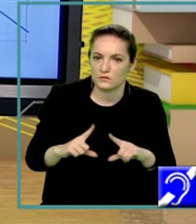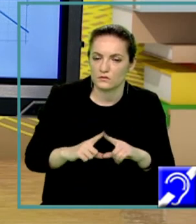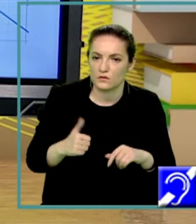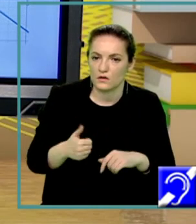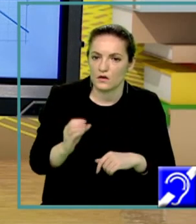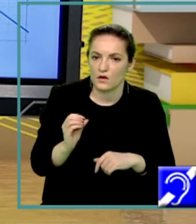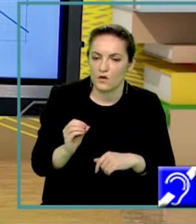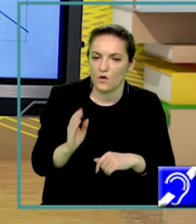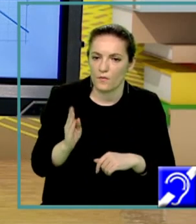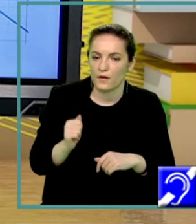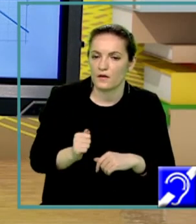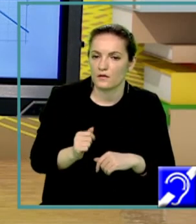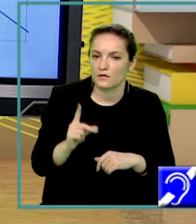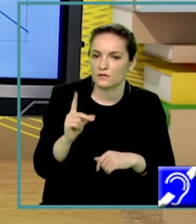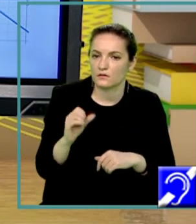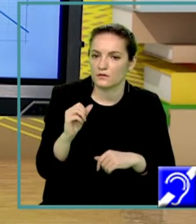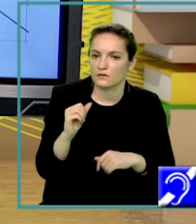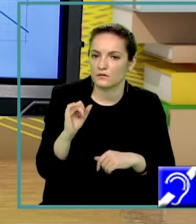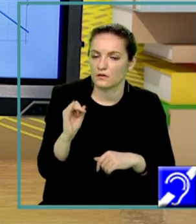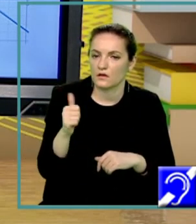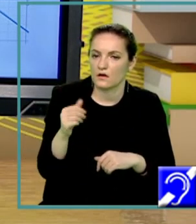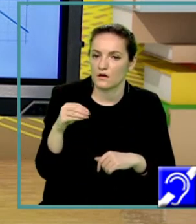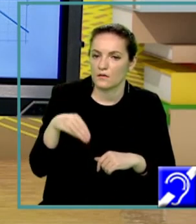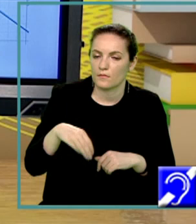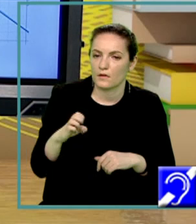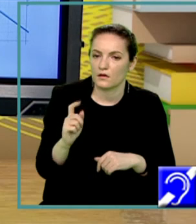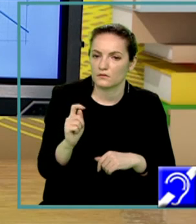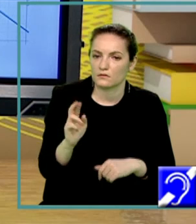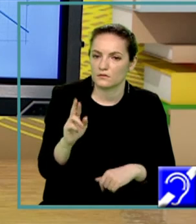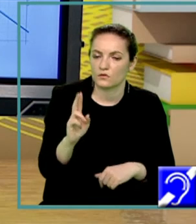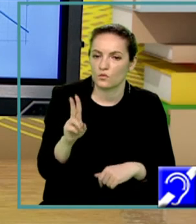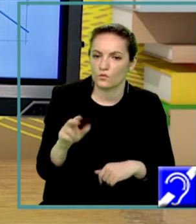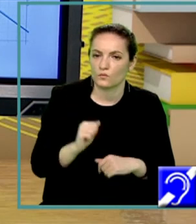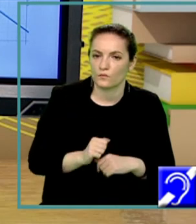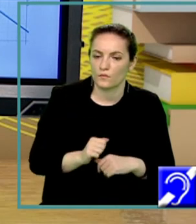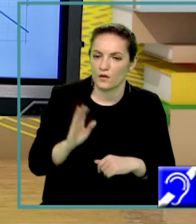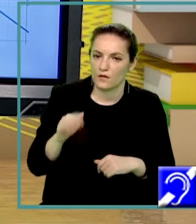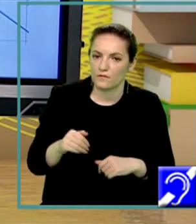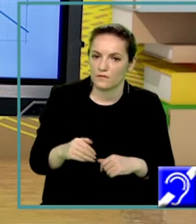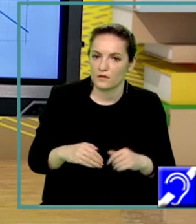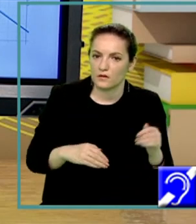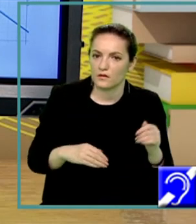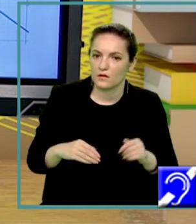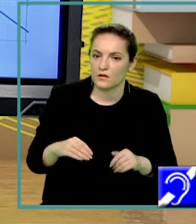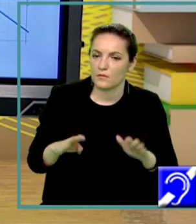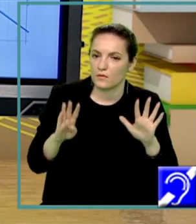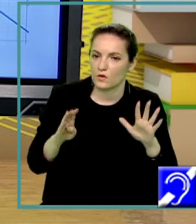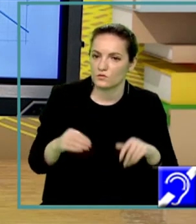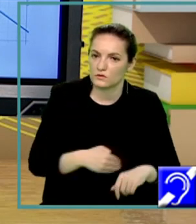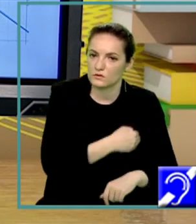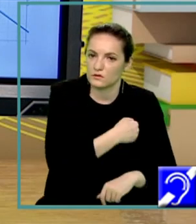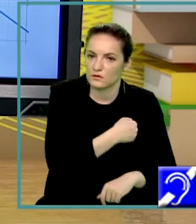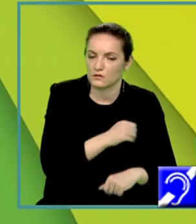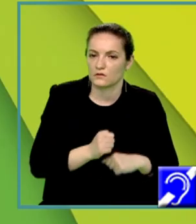AOB diametru, deoarece, având unghi de 90 de grade, acesta